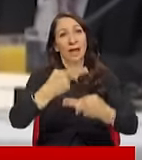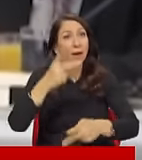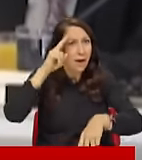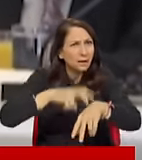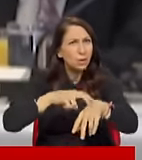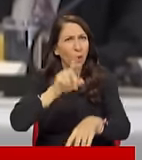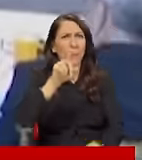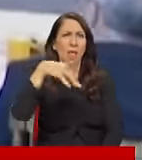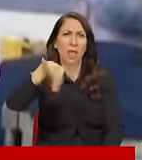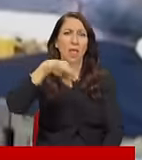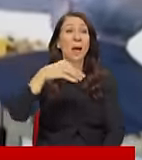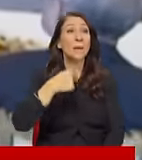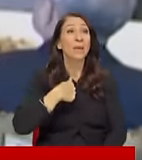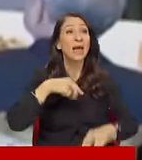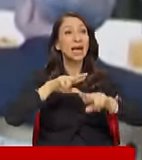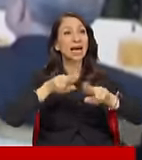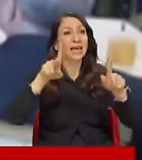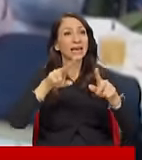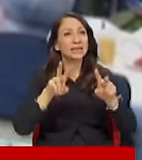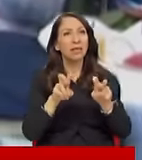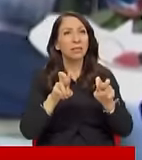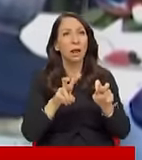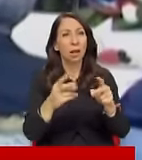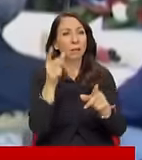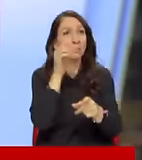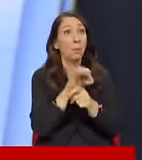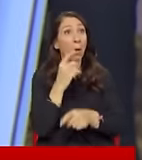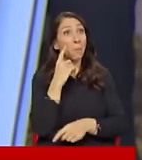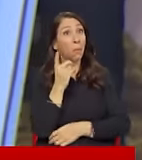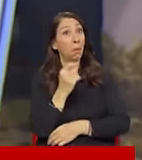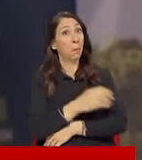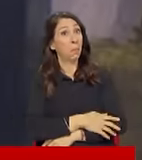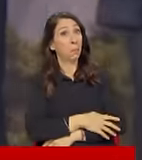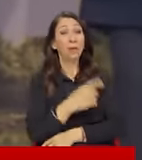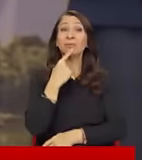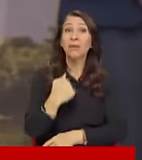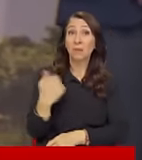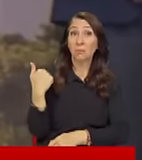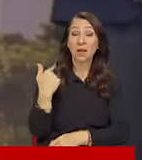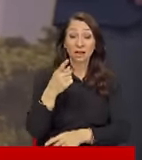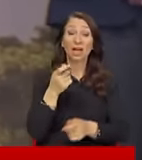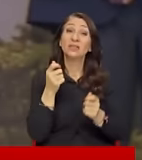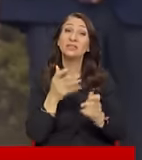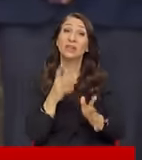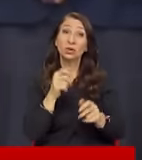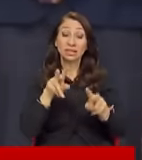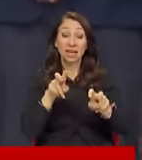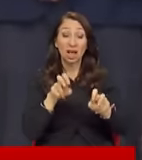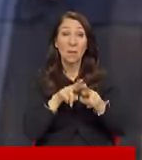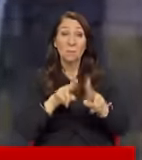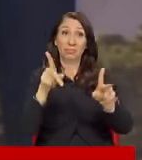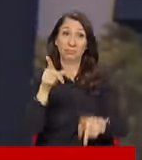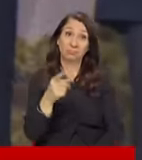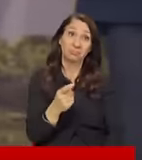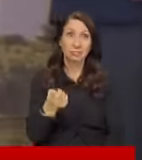hatırlar mısınız? Bana kırık sandalye denk geldi. Bak bak bak. Bana demez mi? Bak israf ediyorsun, sandalyeyi